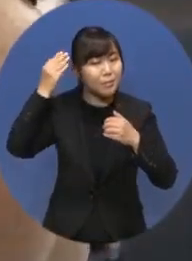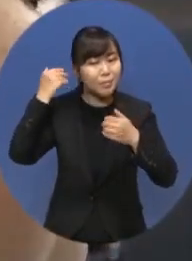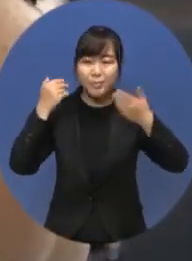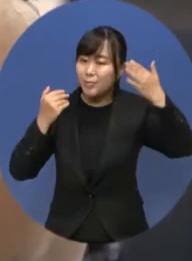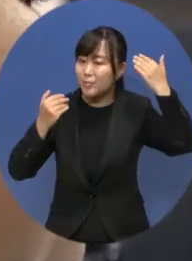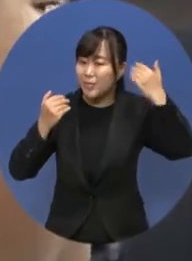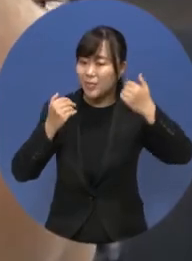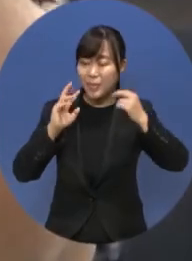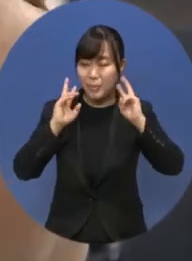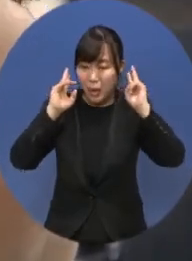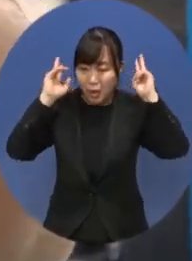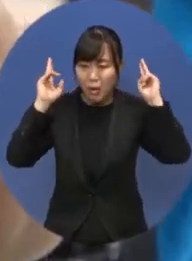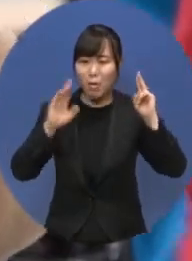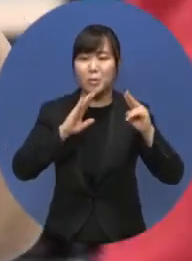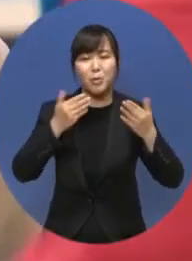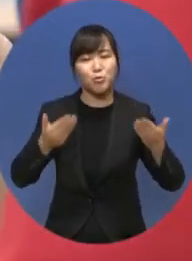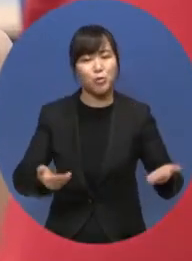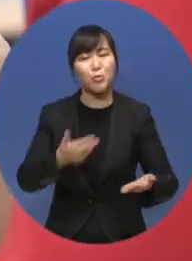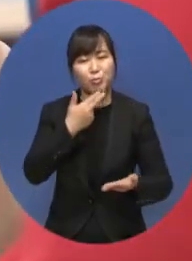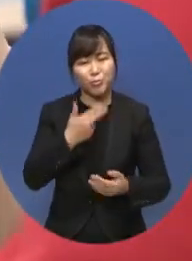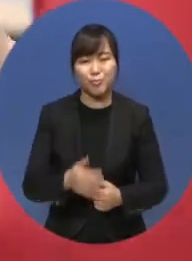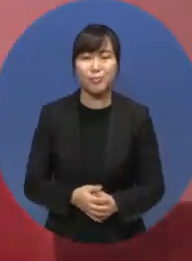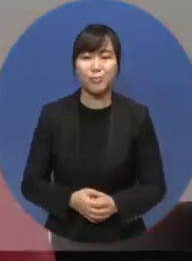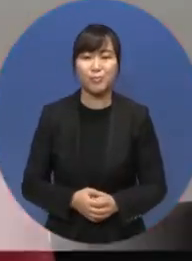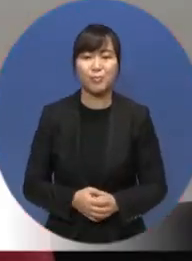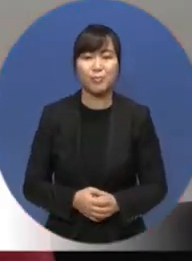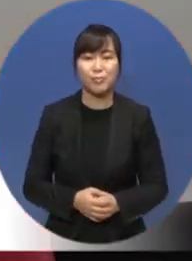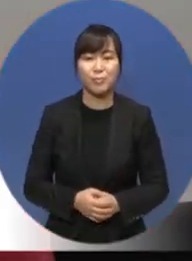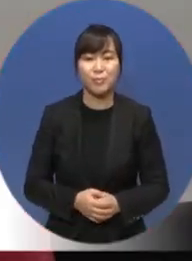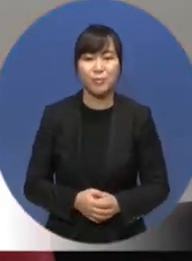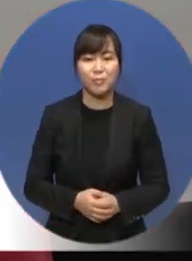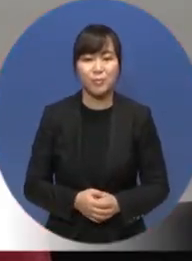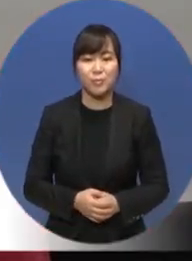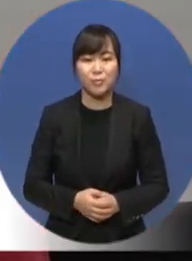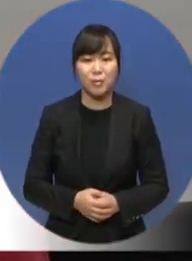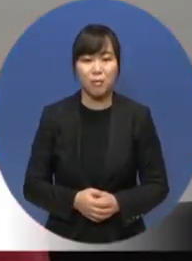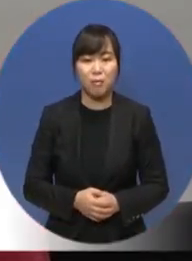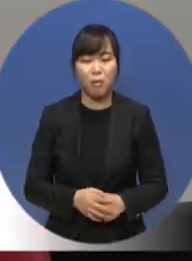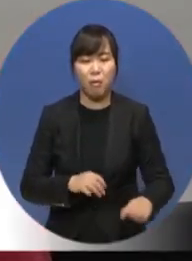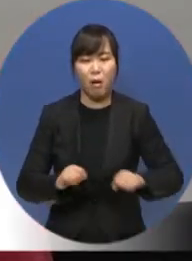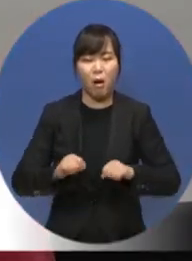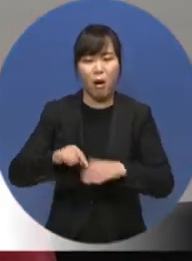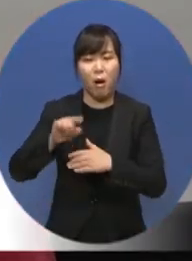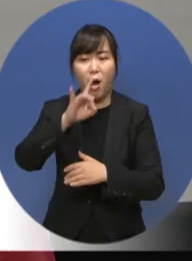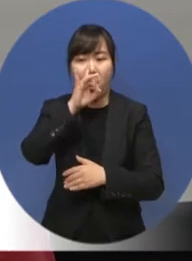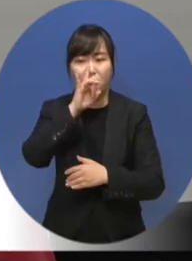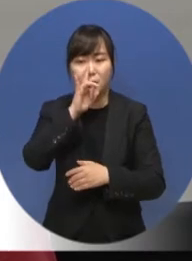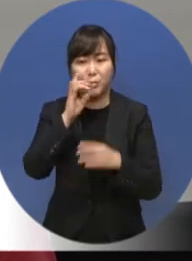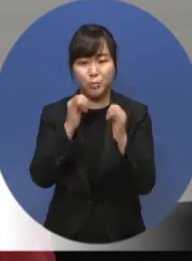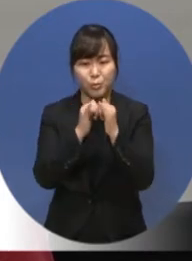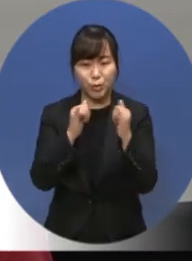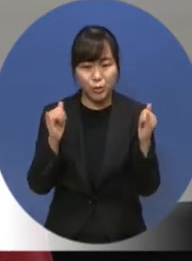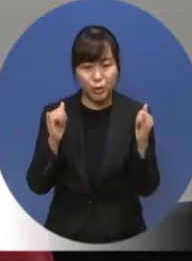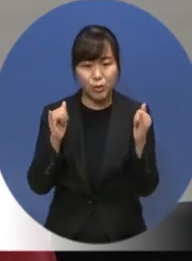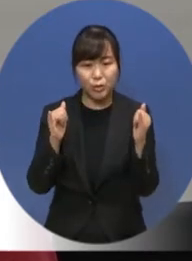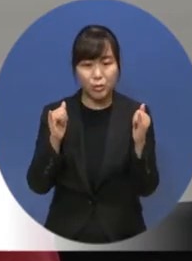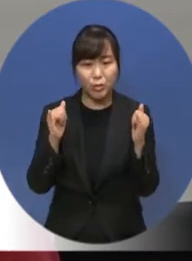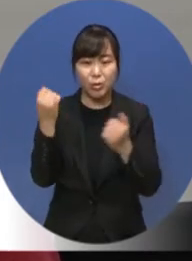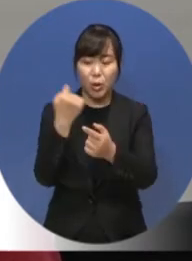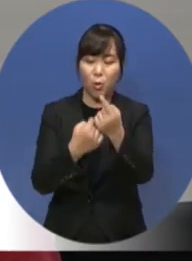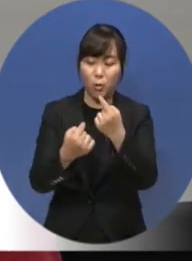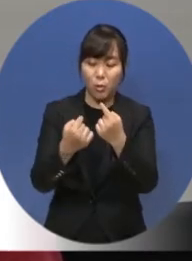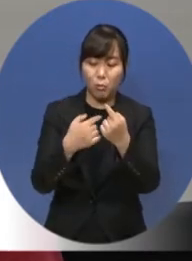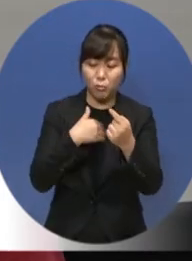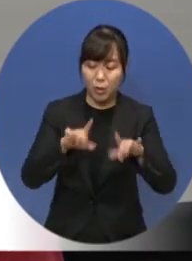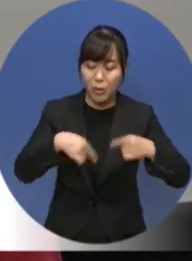정성스러운 손길은 쉴 줄을 모릅니다. 여기서 몸짓대지 못하시는 양반들, 그런 양반들도 여기 와서 이렇게